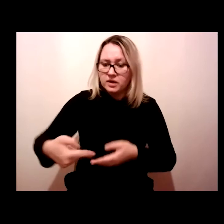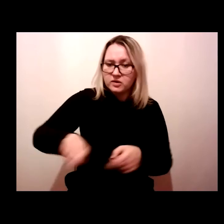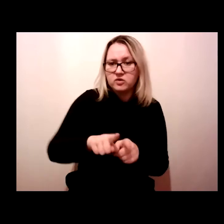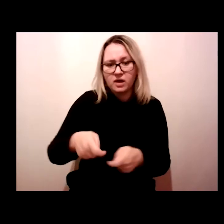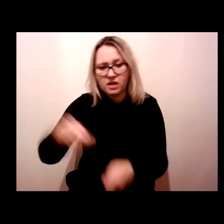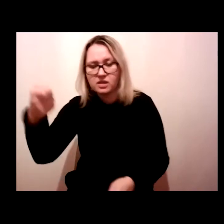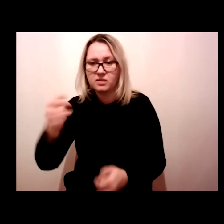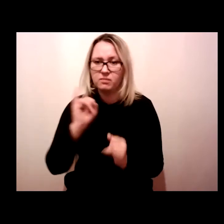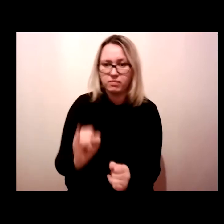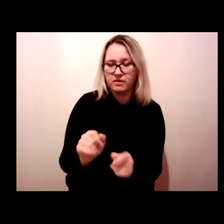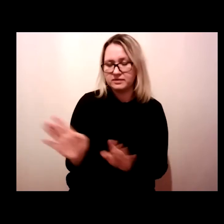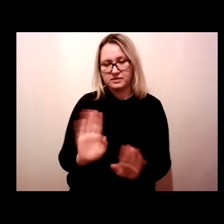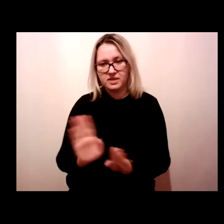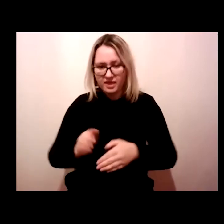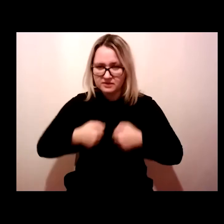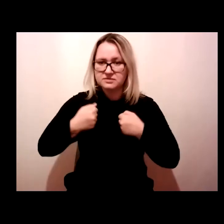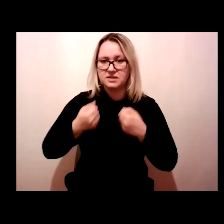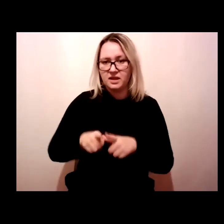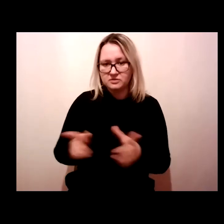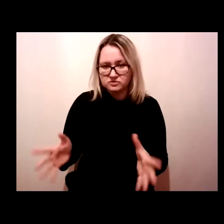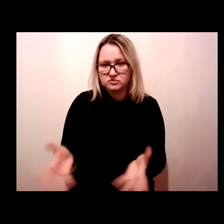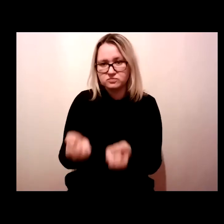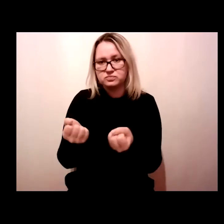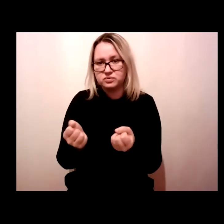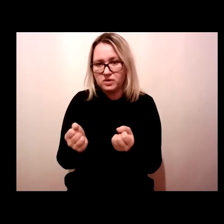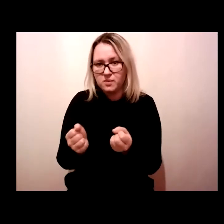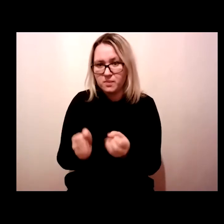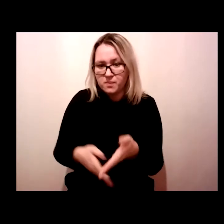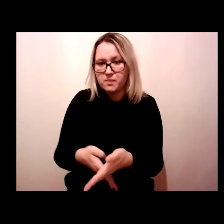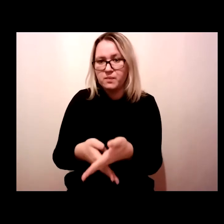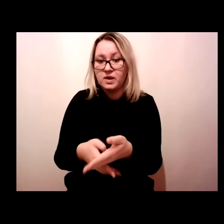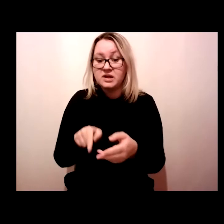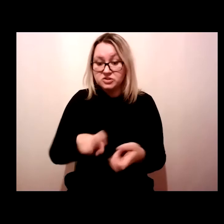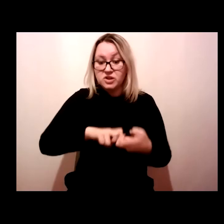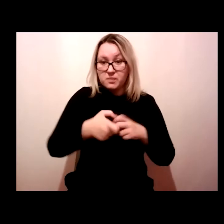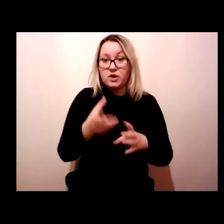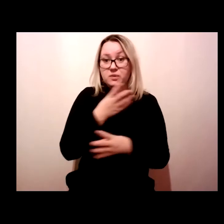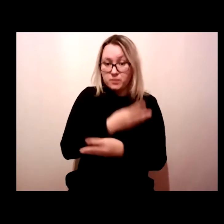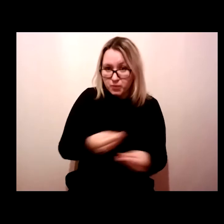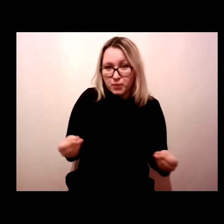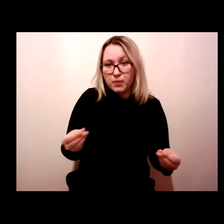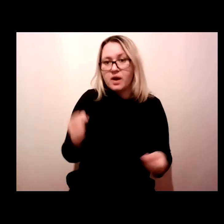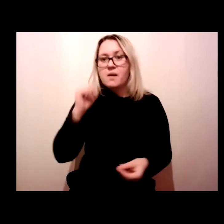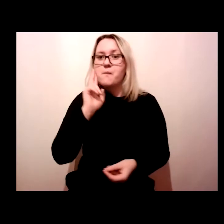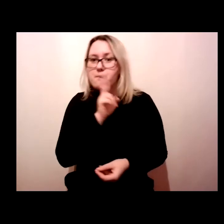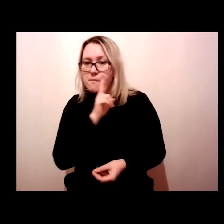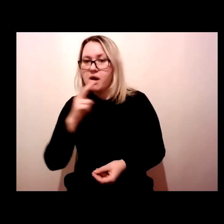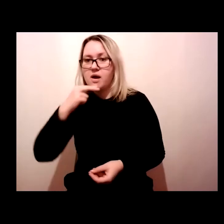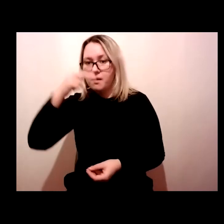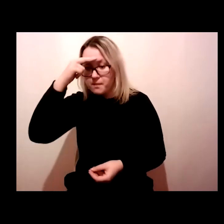netraumuoti. but rather try to Šitą help problemą children or išsprendus stop ir the tėvai, ir trauma.